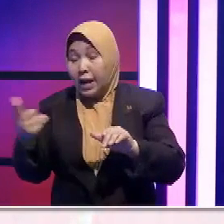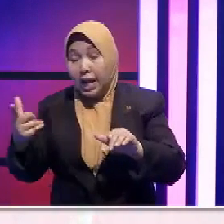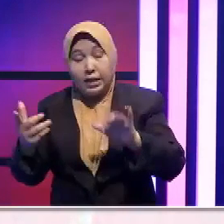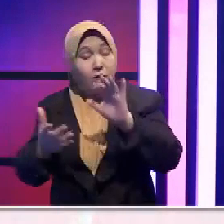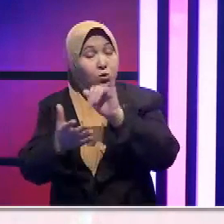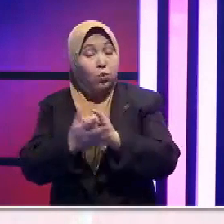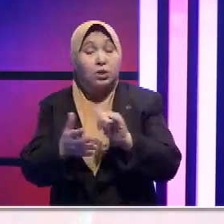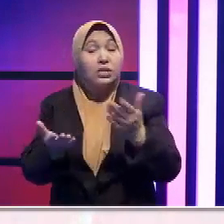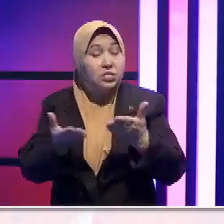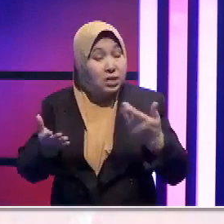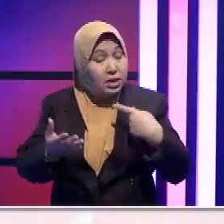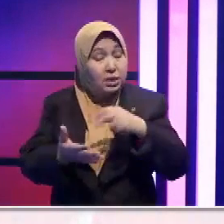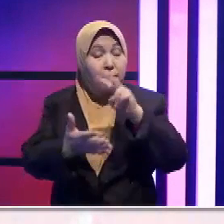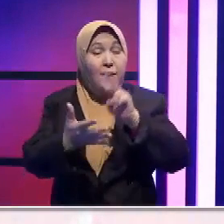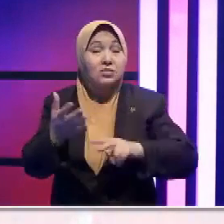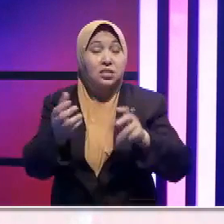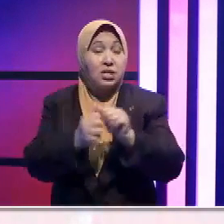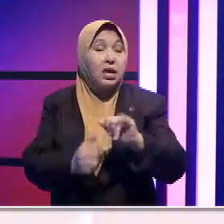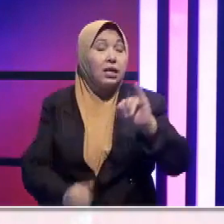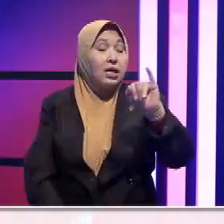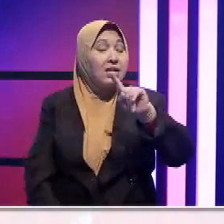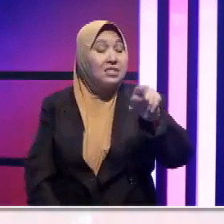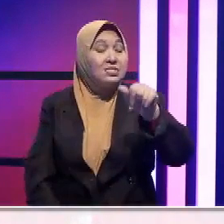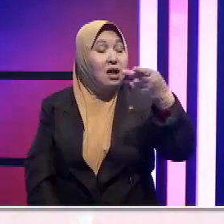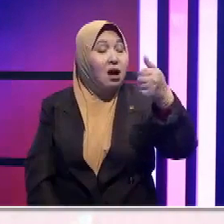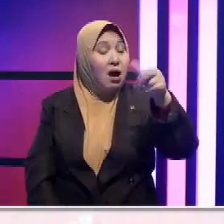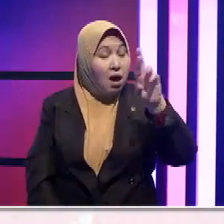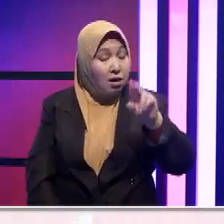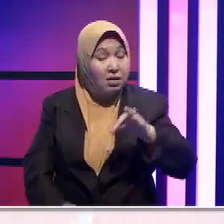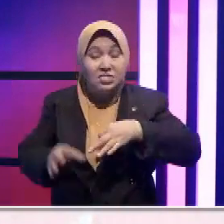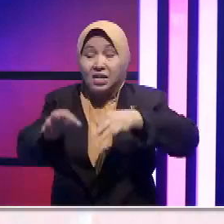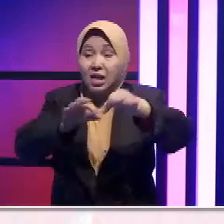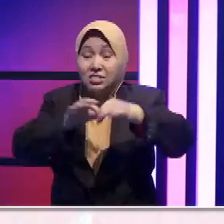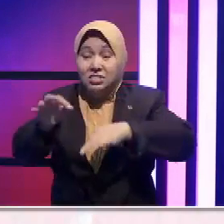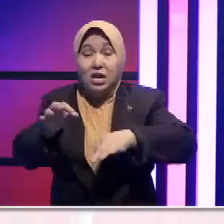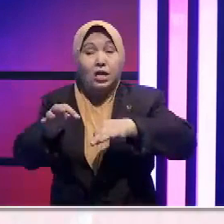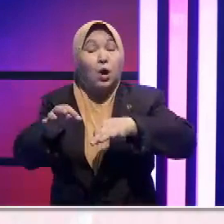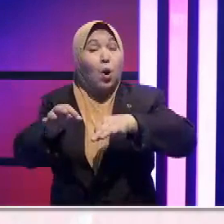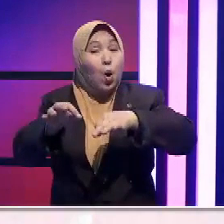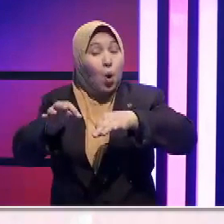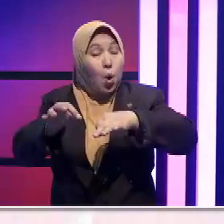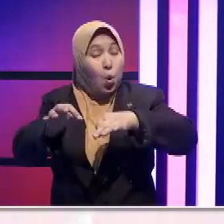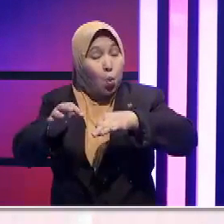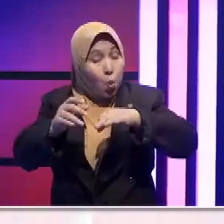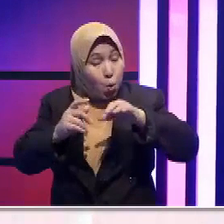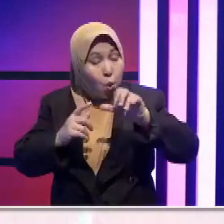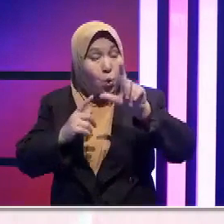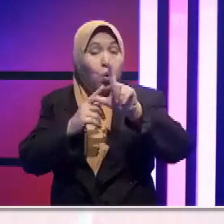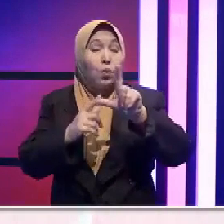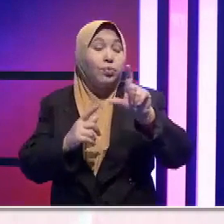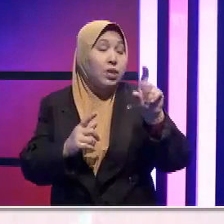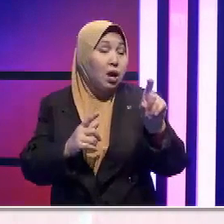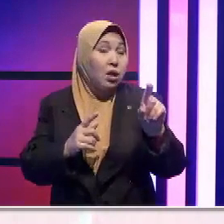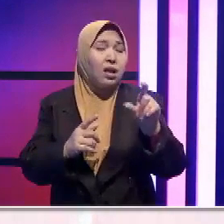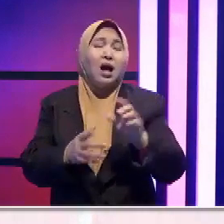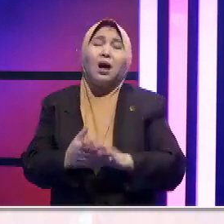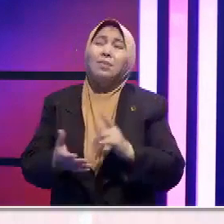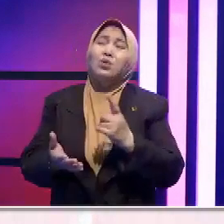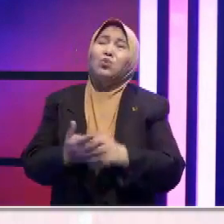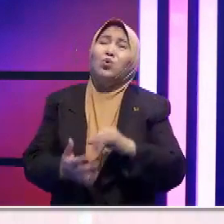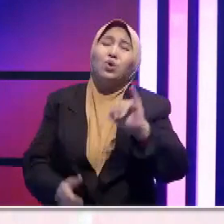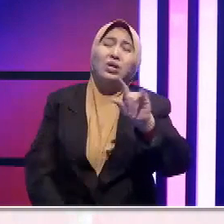Saudi sini kita dibaca dengan izhar maka saya sebut situ Jelaskan huruf Dal yang dibaca seri Ishak Ishak populous